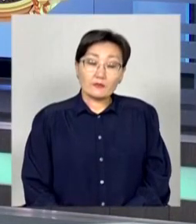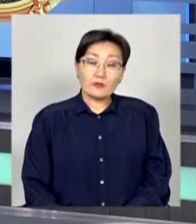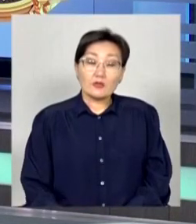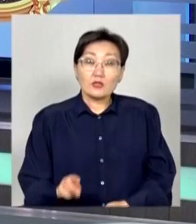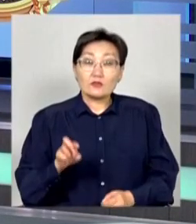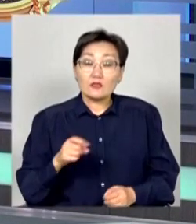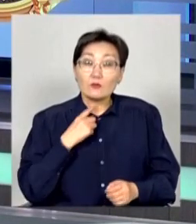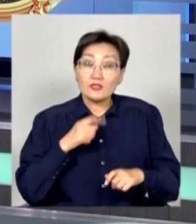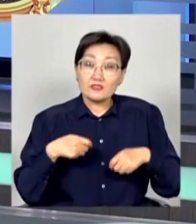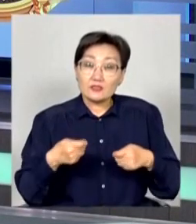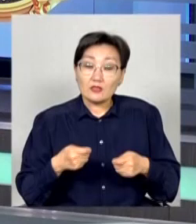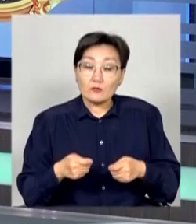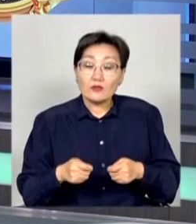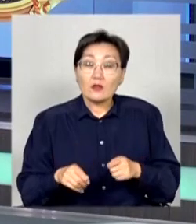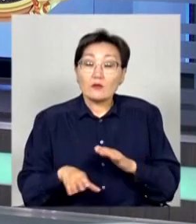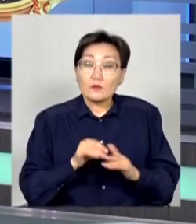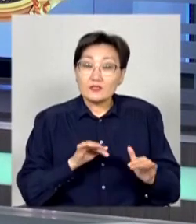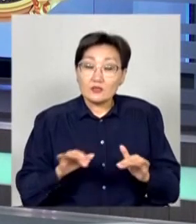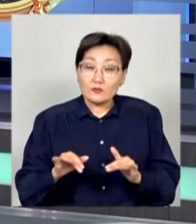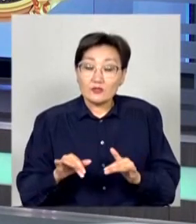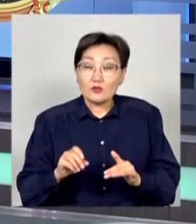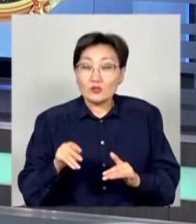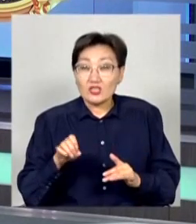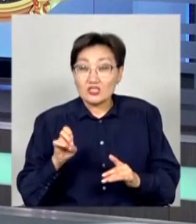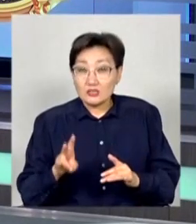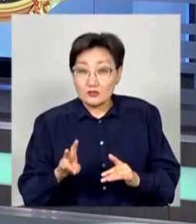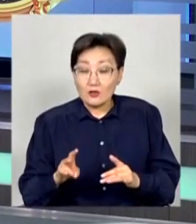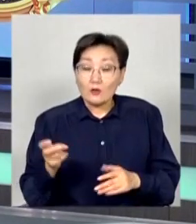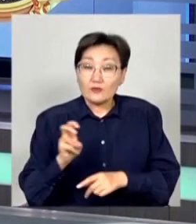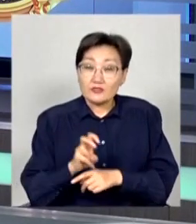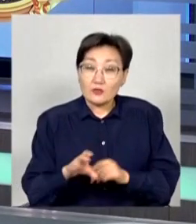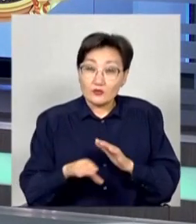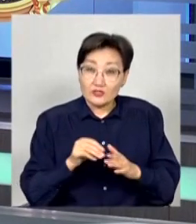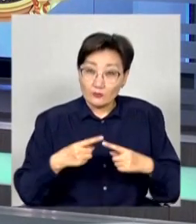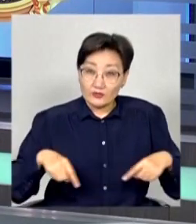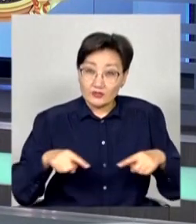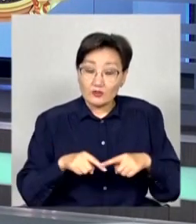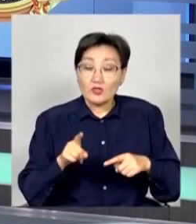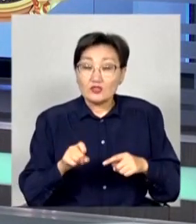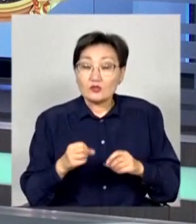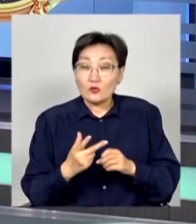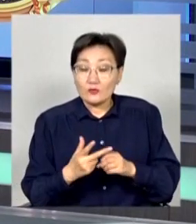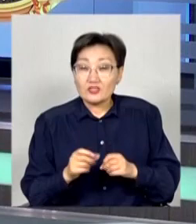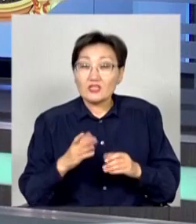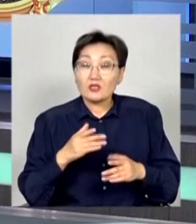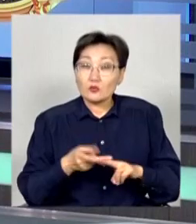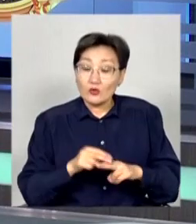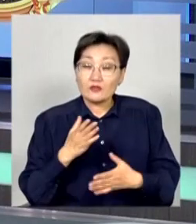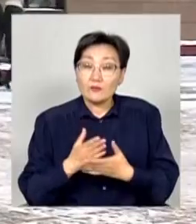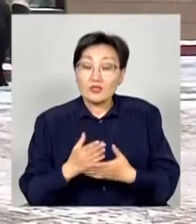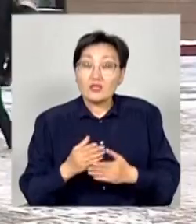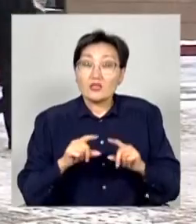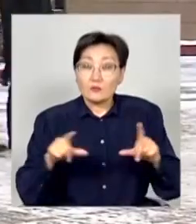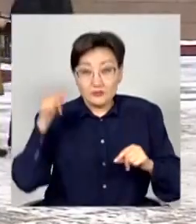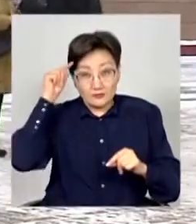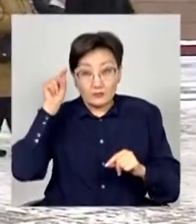Чтобы проголосовать на внеочередных выборах, кандидат мэром Кыжыкен прибыл на избирательный участок номер 113, расположенный в